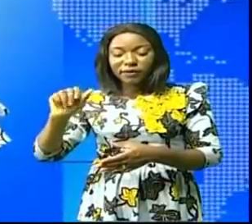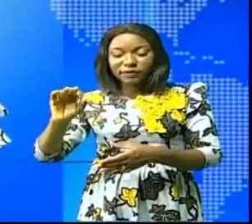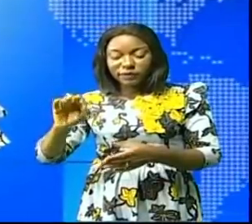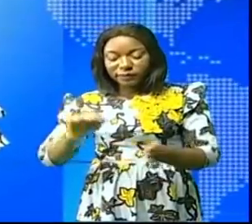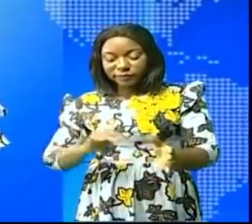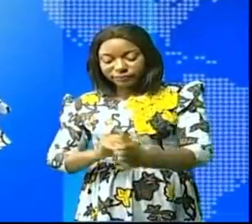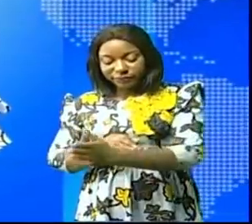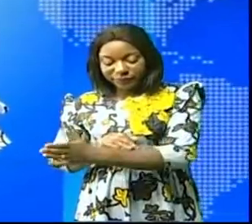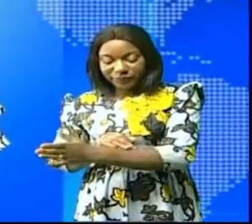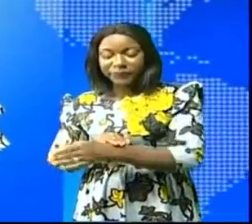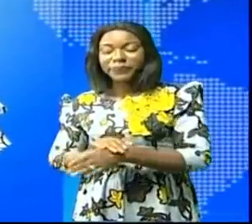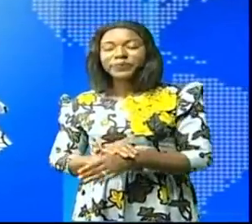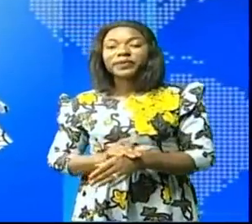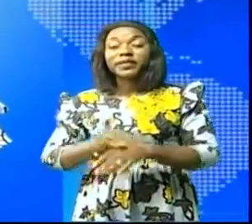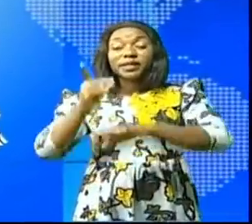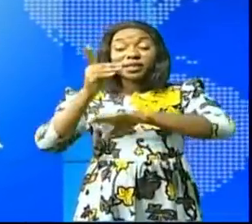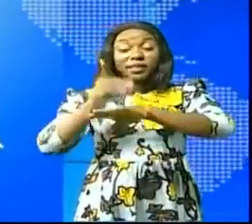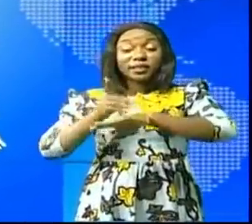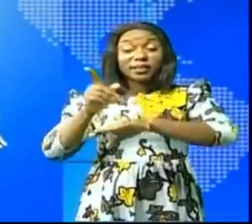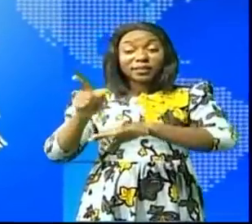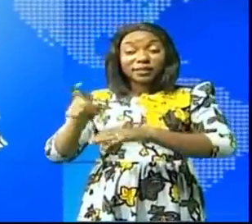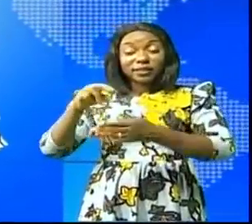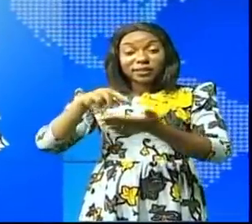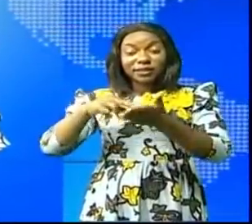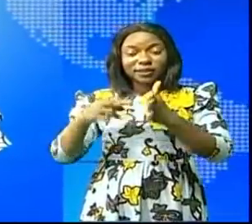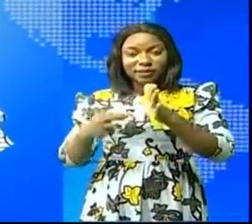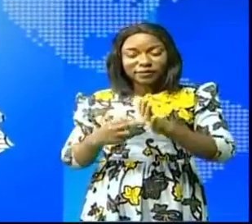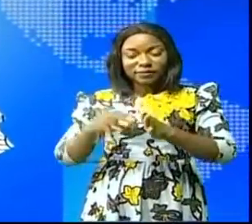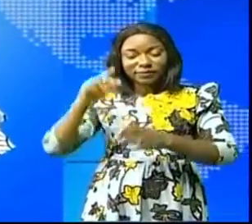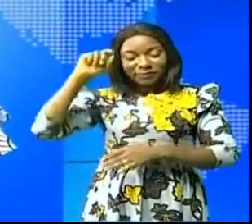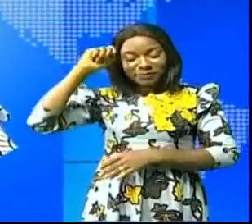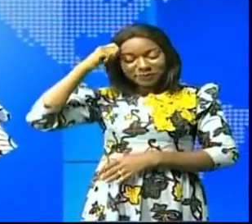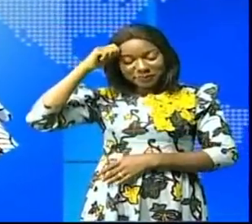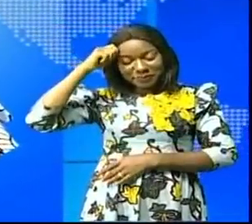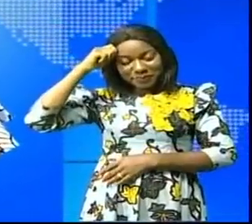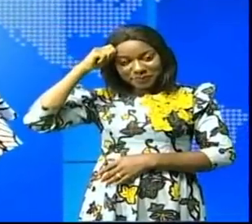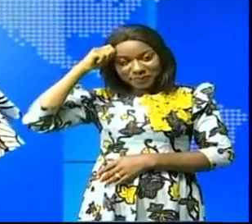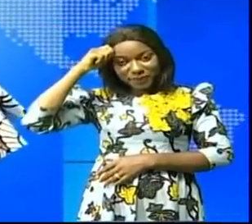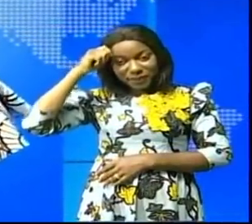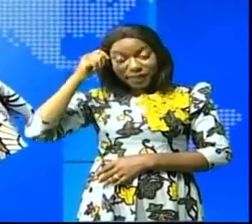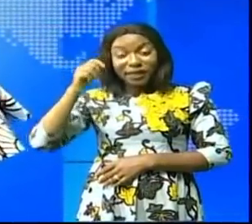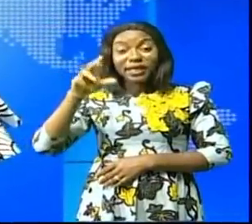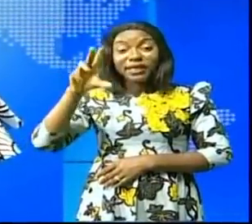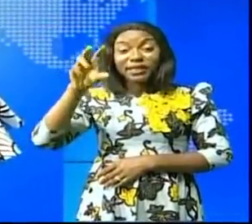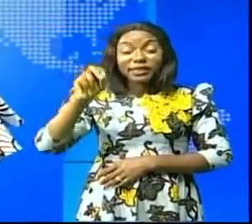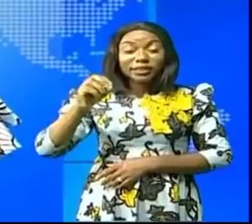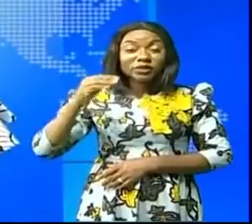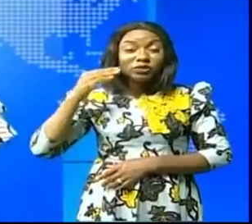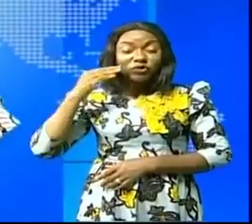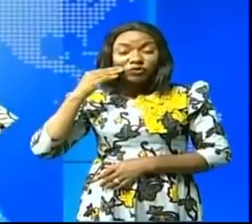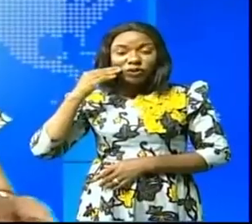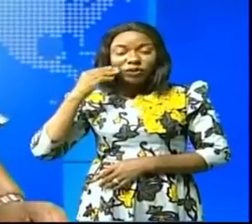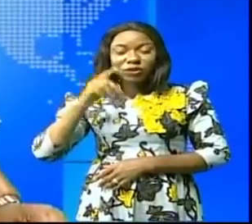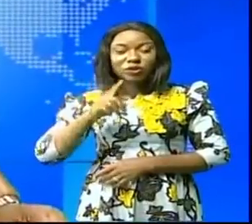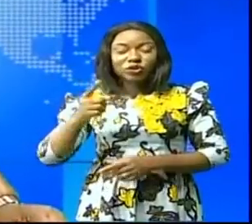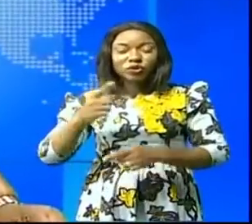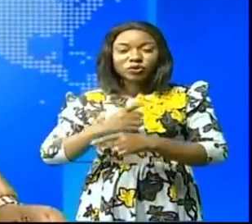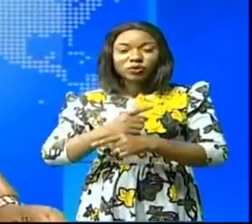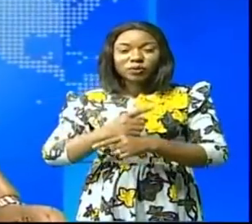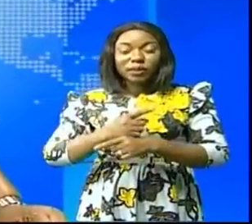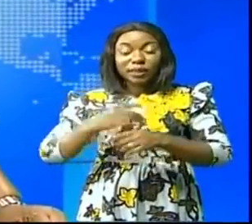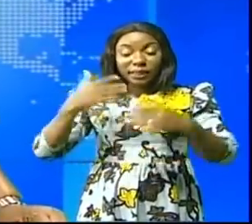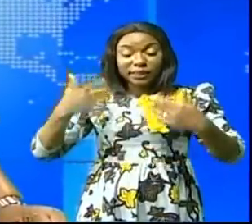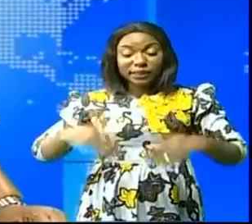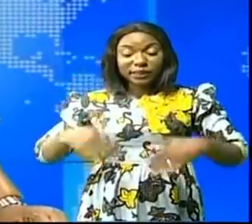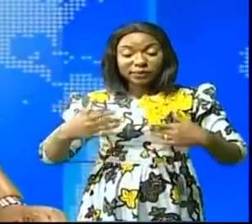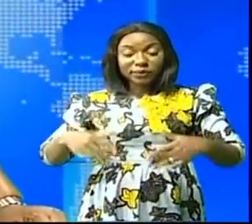Et puis, cette date à inscrire forcément dans nos agendas, le 30 juin, jour de la célébration de l'indépendance de notre pays,